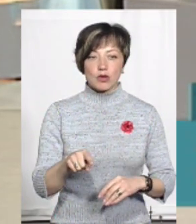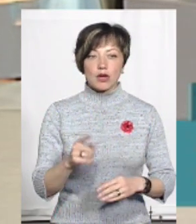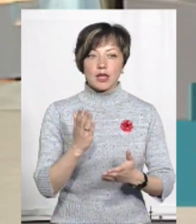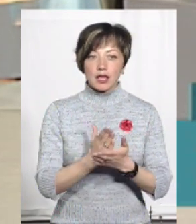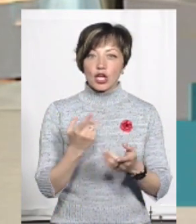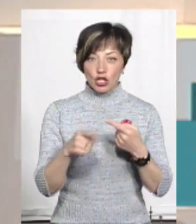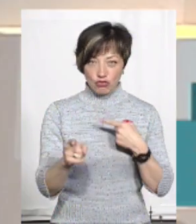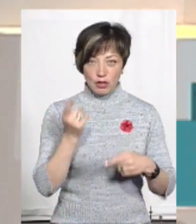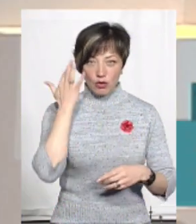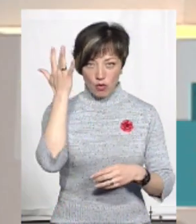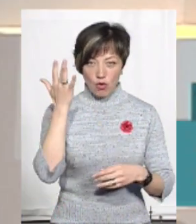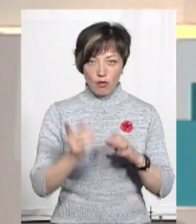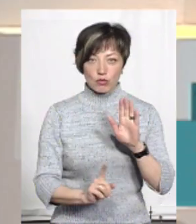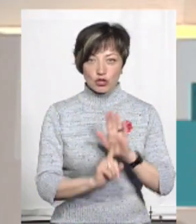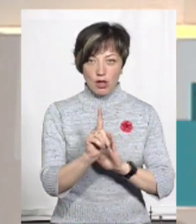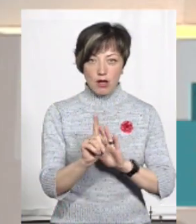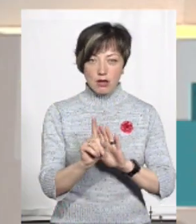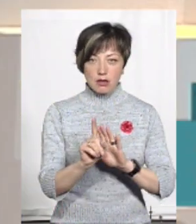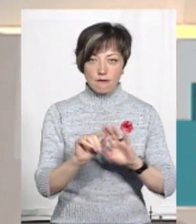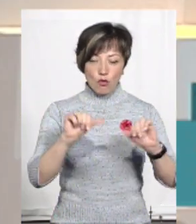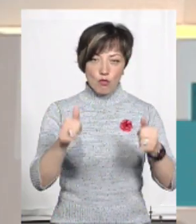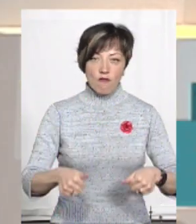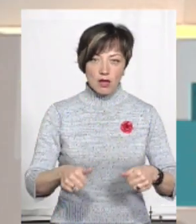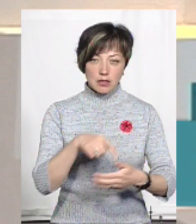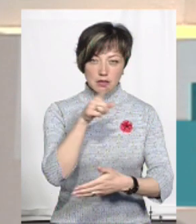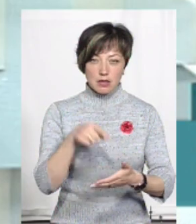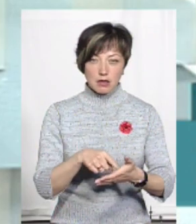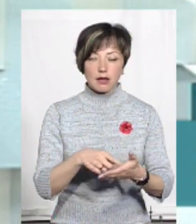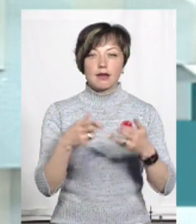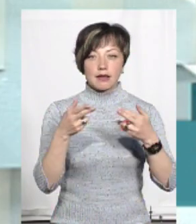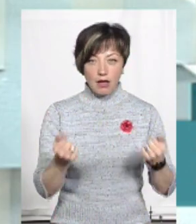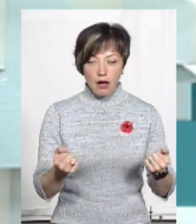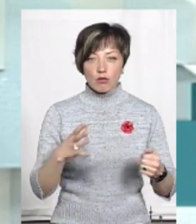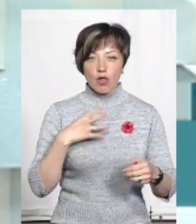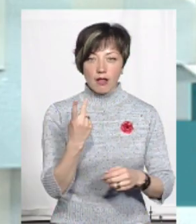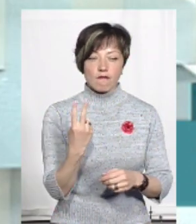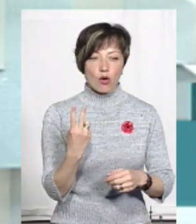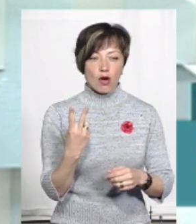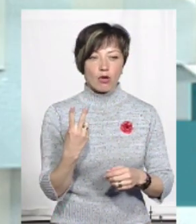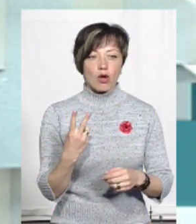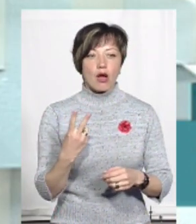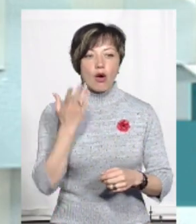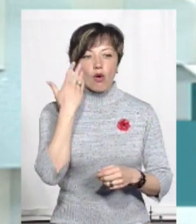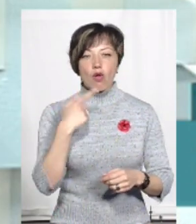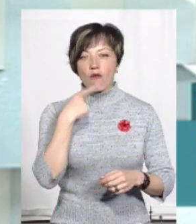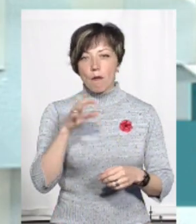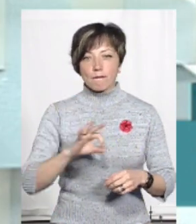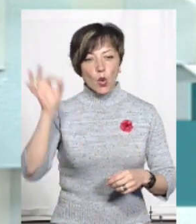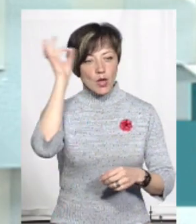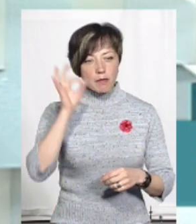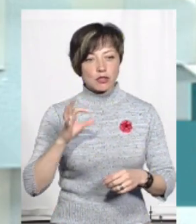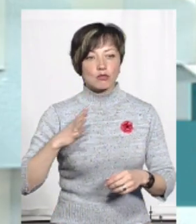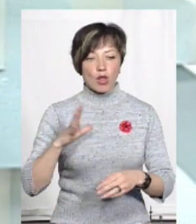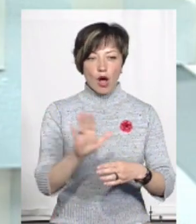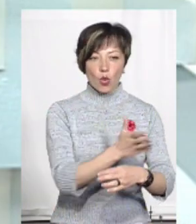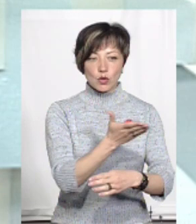якась інша ідеологія, напевно, почала формуватися, чи як? Так, і вона була двоякою. Тому що, коли ми говоримо про Німеччину,